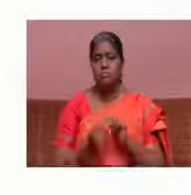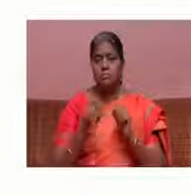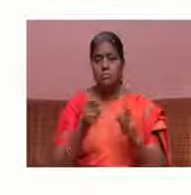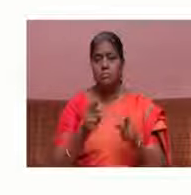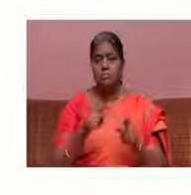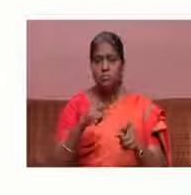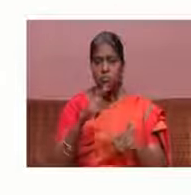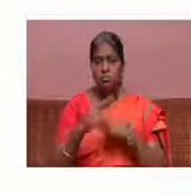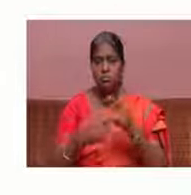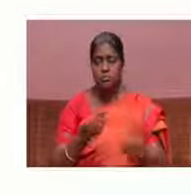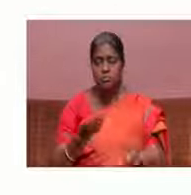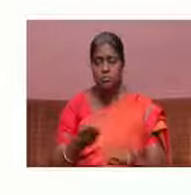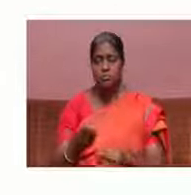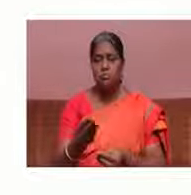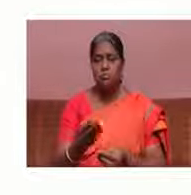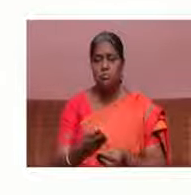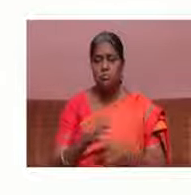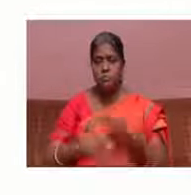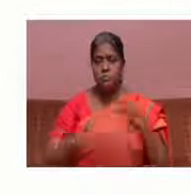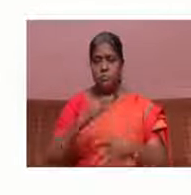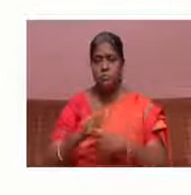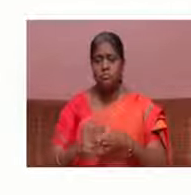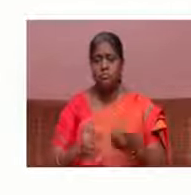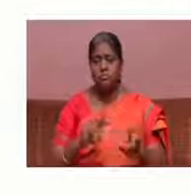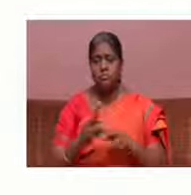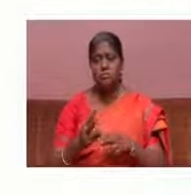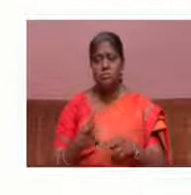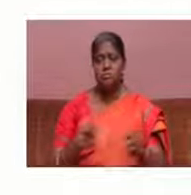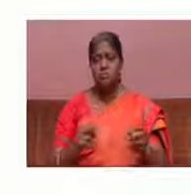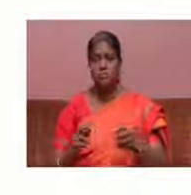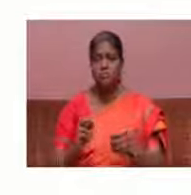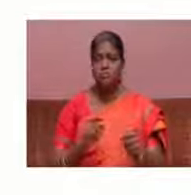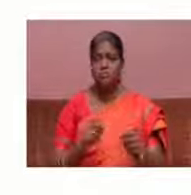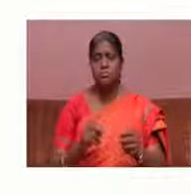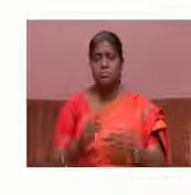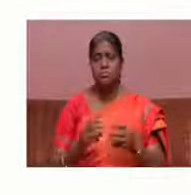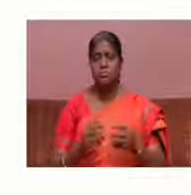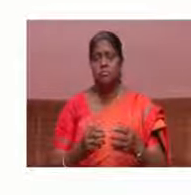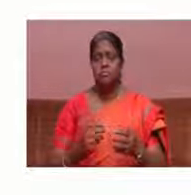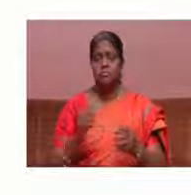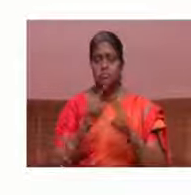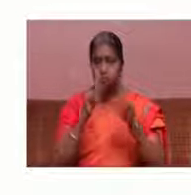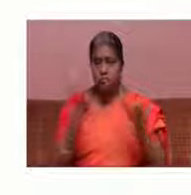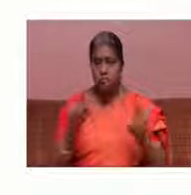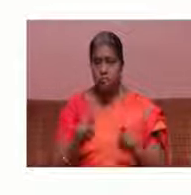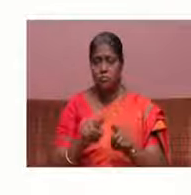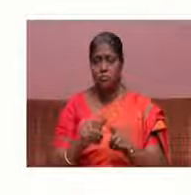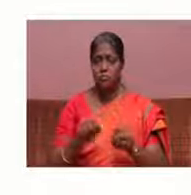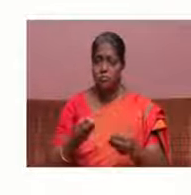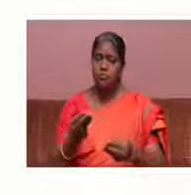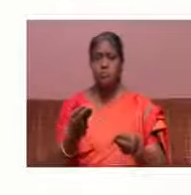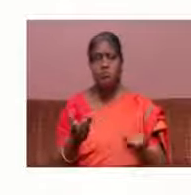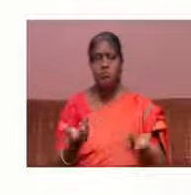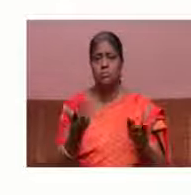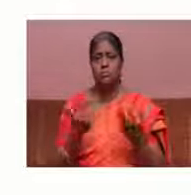நீங்கள் பேசுவதற்கு உதவும் வகையில் சைகை மற்றும் அசைவுகளை பயன்படுத்தி கார்டுகளையும்